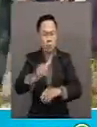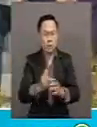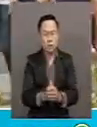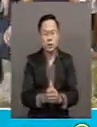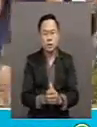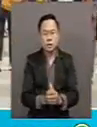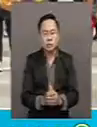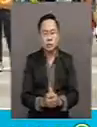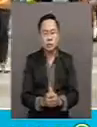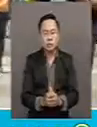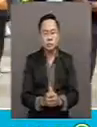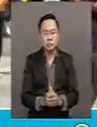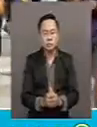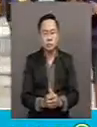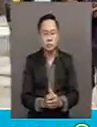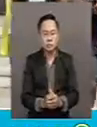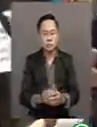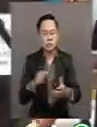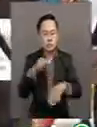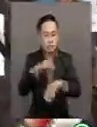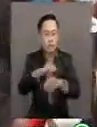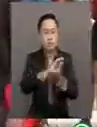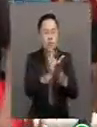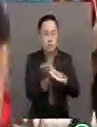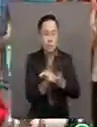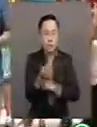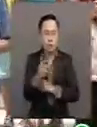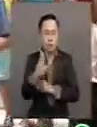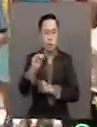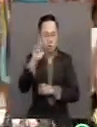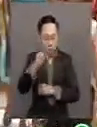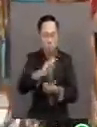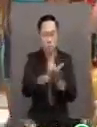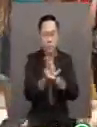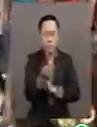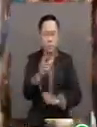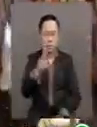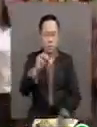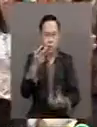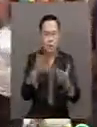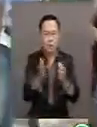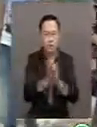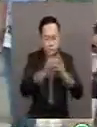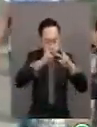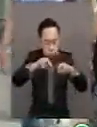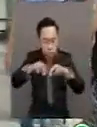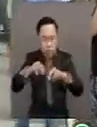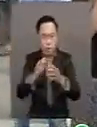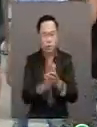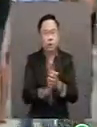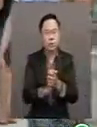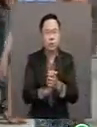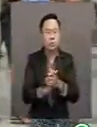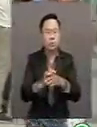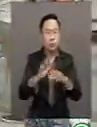มากกว่าครึ่งเห็นตรงกับว่าถึงเวลาแล้วต้องมีการปรับครม.นะคะผลสำรวจจากทางซูเปอร์โพลค่ะทางประธาน